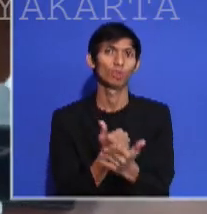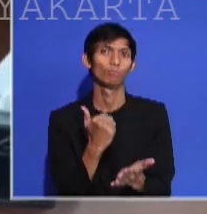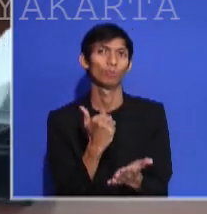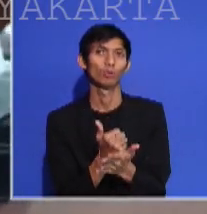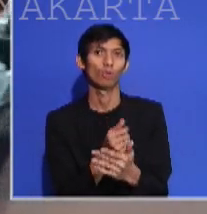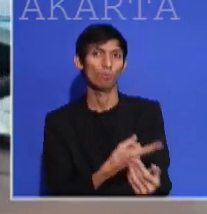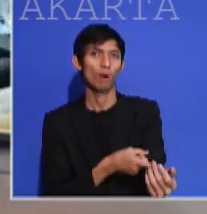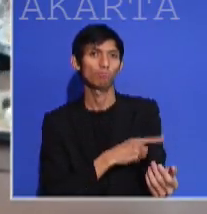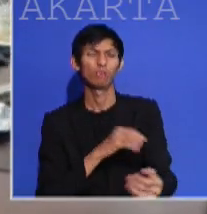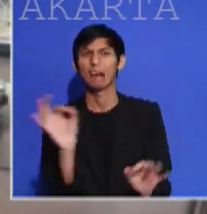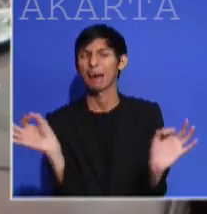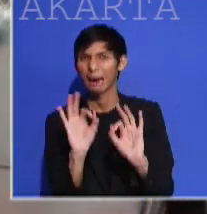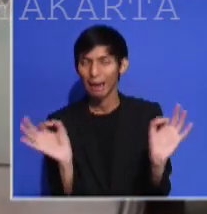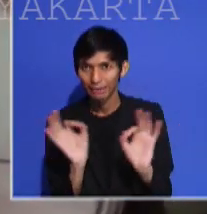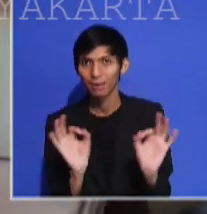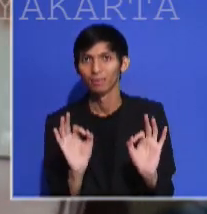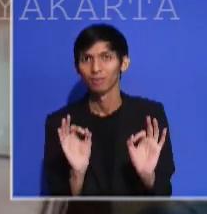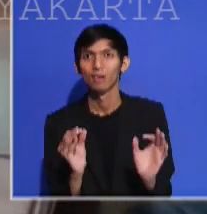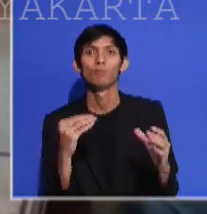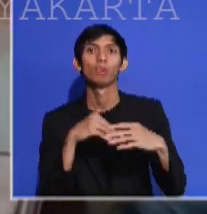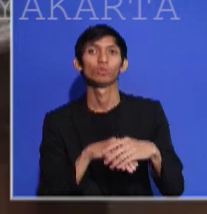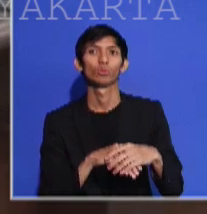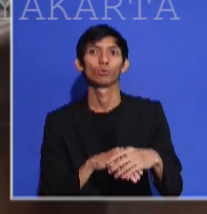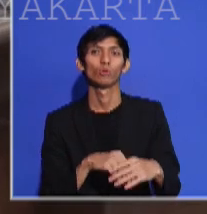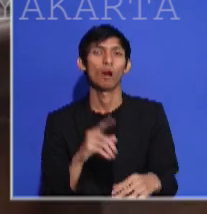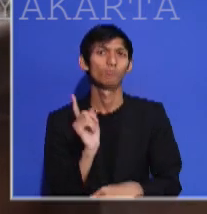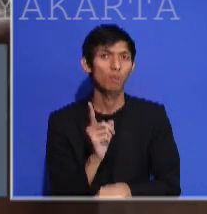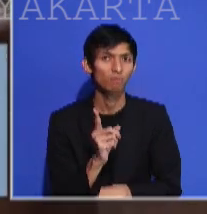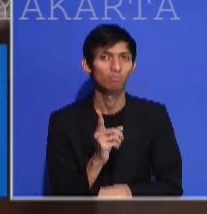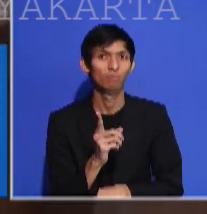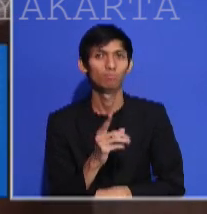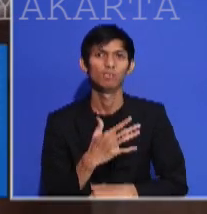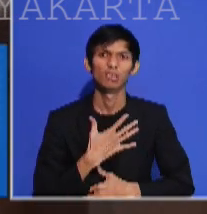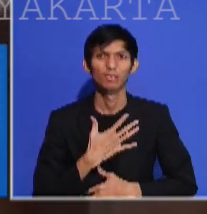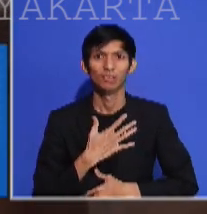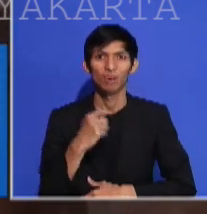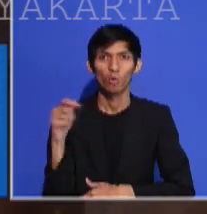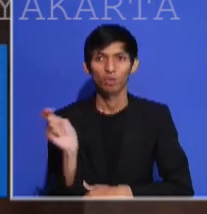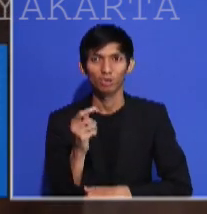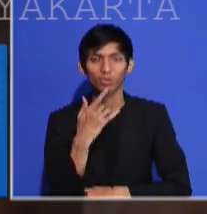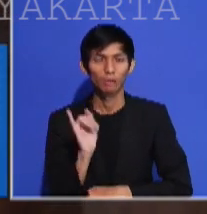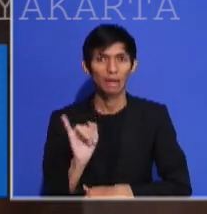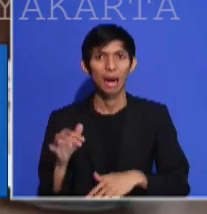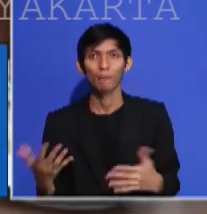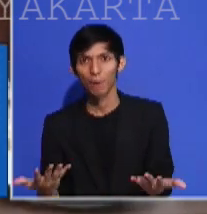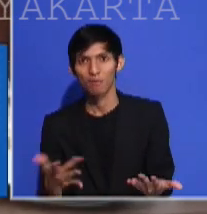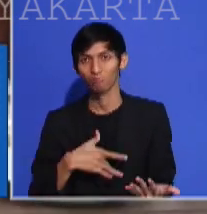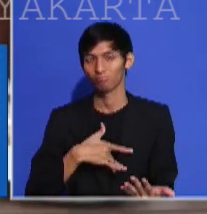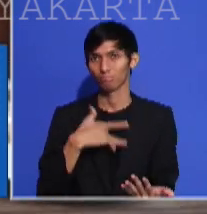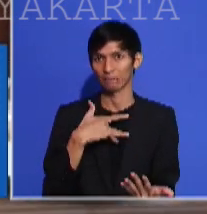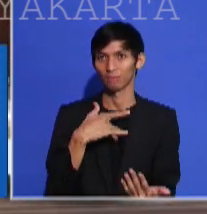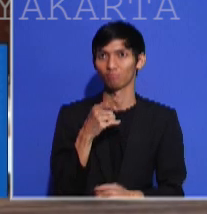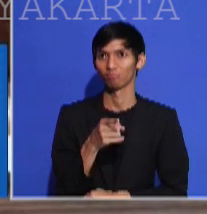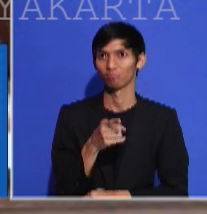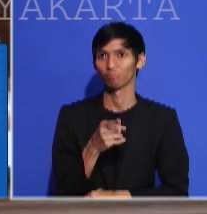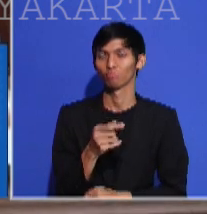sekali ya saya masuk situ karena eh rasa penasaran saya badminton itu seperti apa Dan saya merasa bahwa saya mampu di